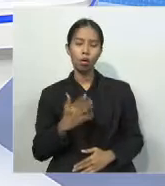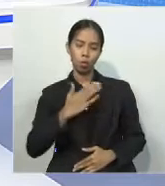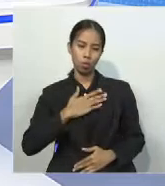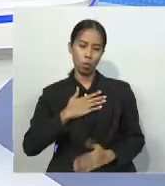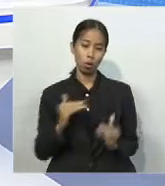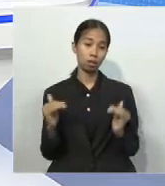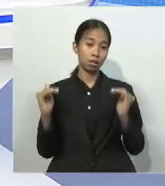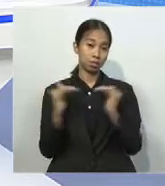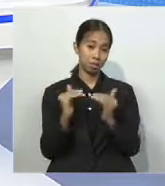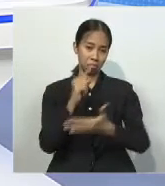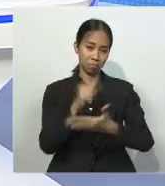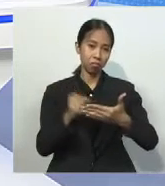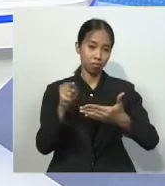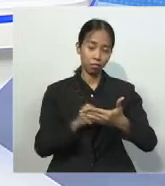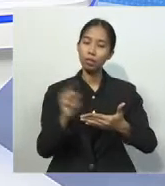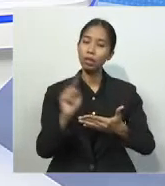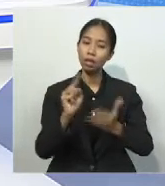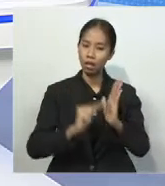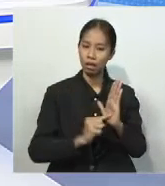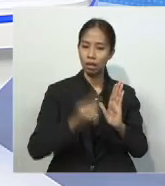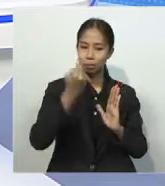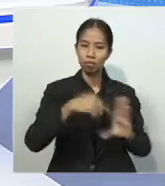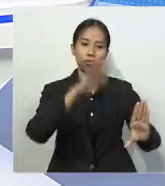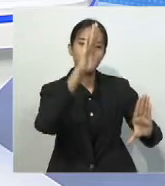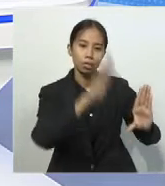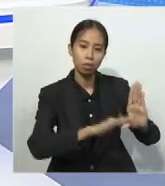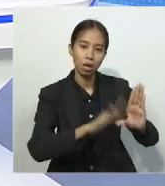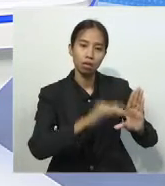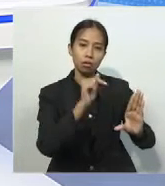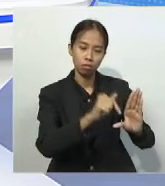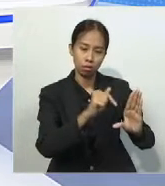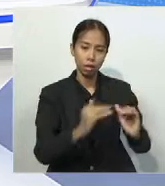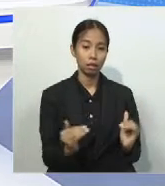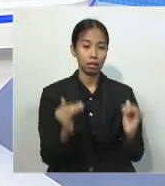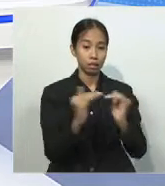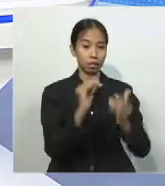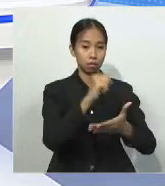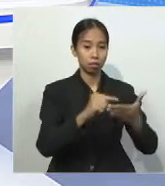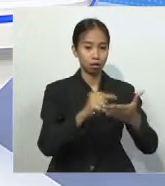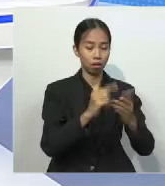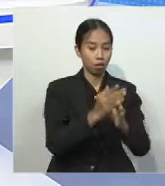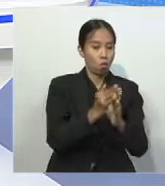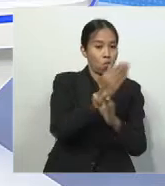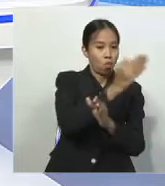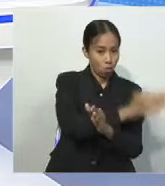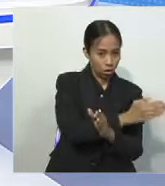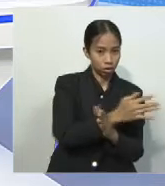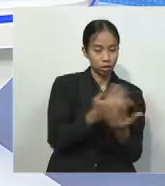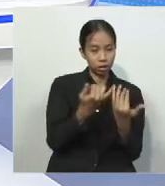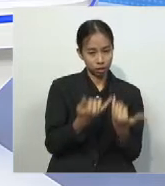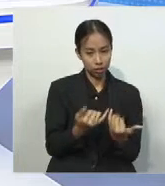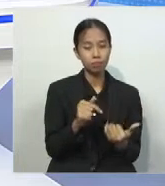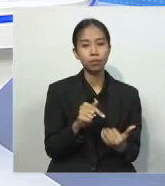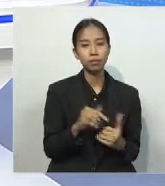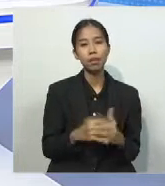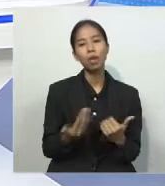งสิทธิ์ของเราเพราะว่าเขาจะเริ่มเปิดให้ประชาชนนั้นลงทะเบียนการไปใช้สิทธิ์เลือกตั้งล่วงหน้าทั้งในเขตและนอกเ